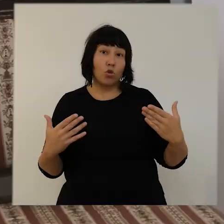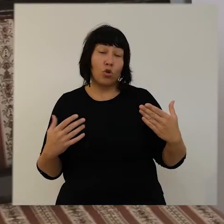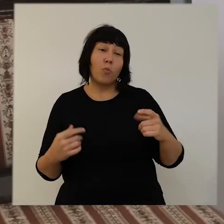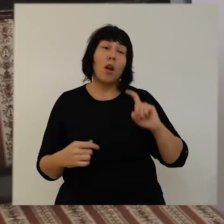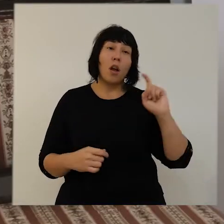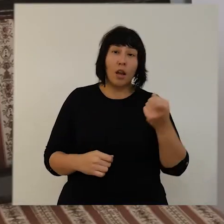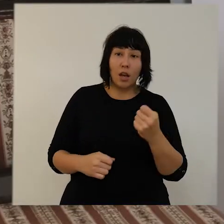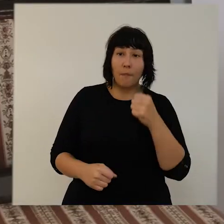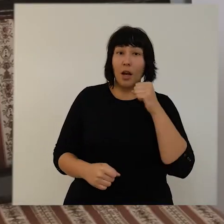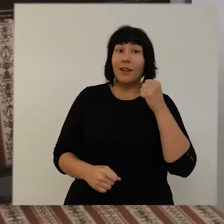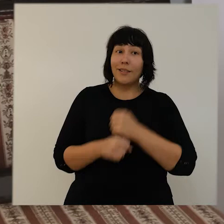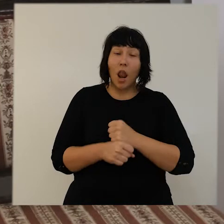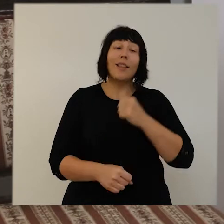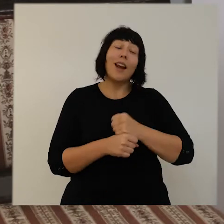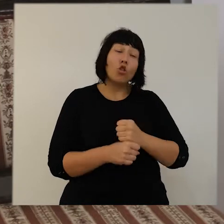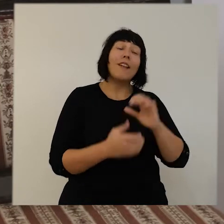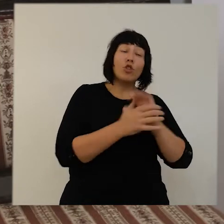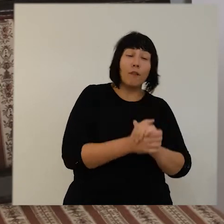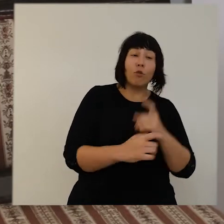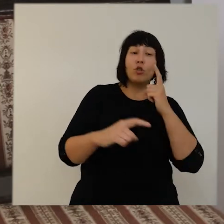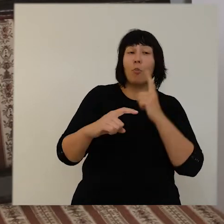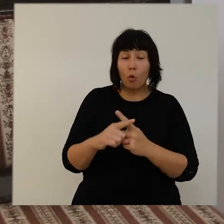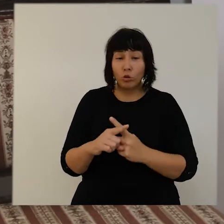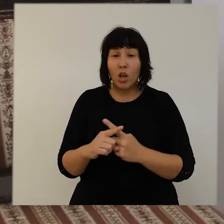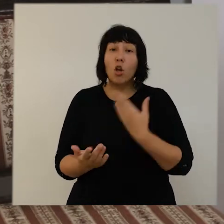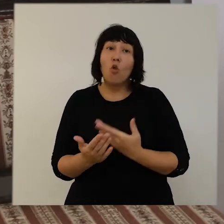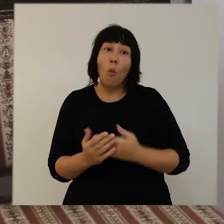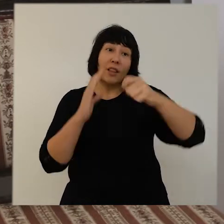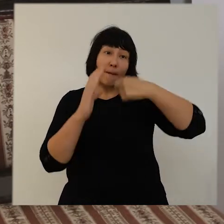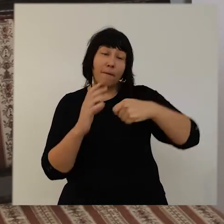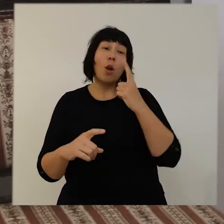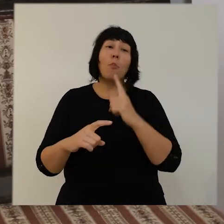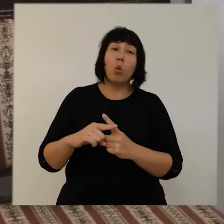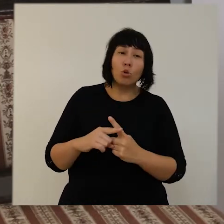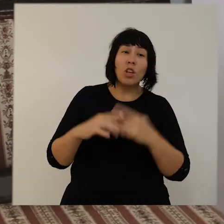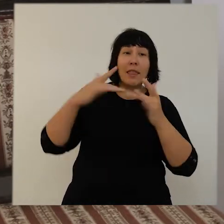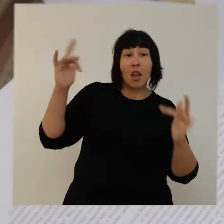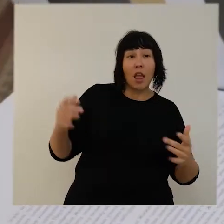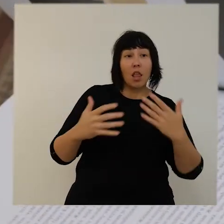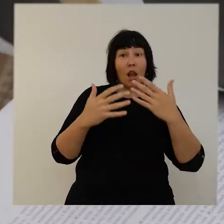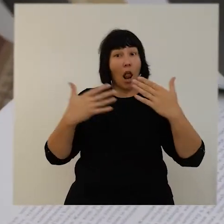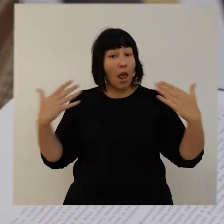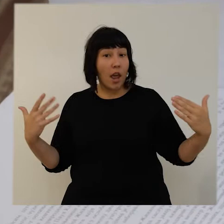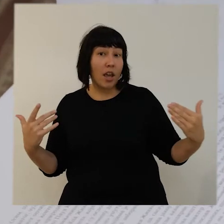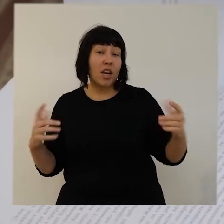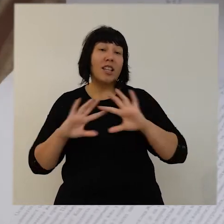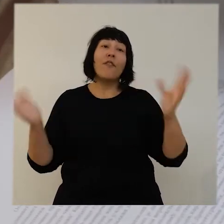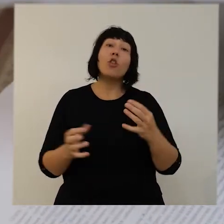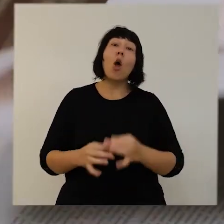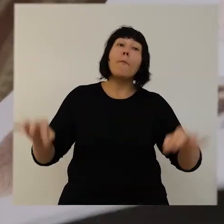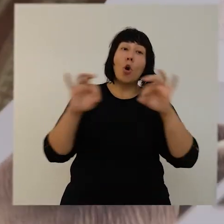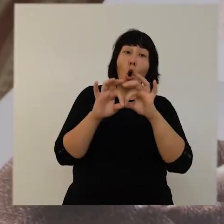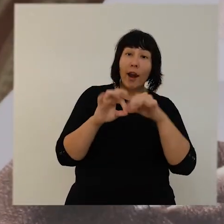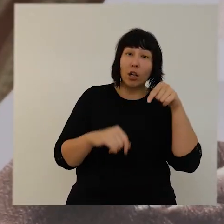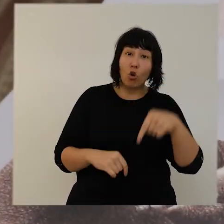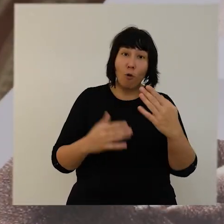Izložba prati monografiju dela Dragoslava Živkovića, koja pored dokumentarnog filma i virtualne galerije dela čini deo projekta Zavičajnog